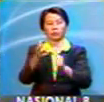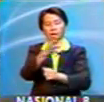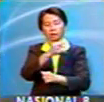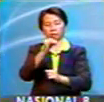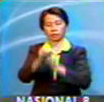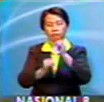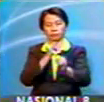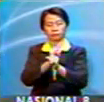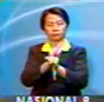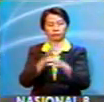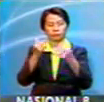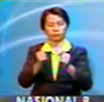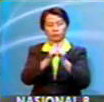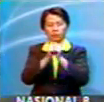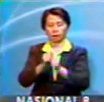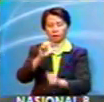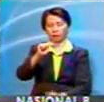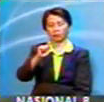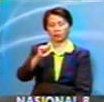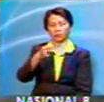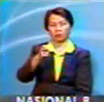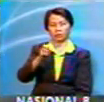dan antarabangsa. Ya, kita bersama Muhammad Akhtar, Haji Hamzah. Silakan.